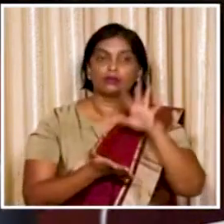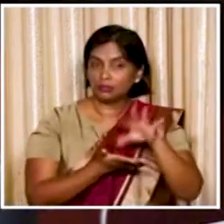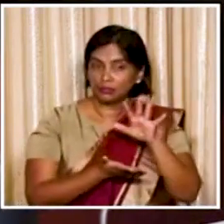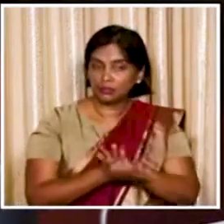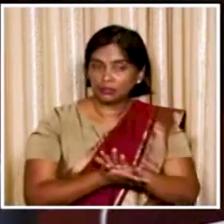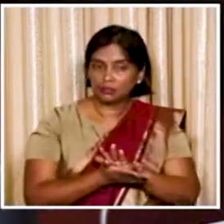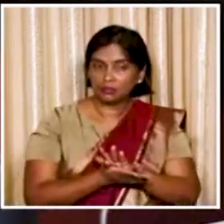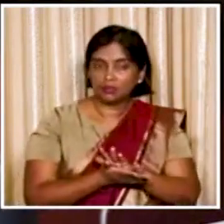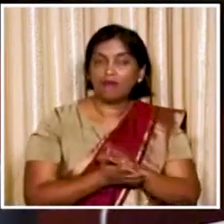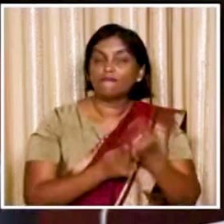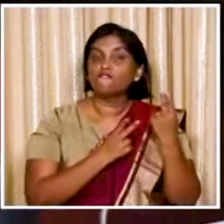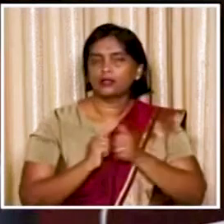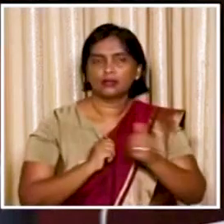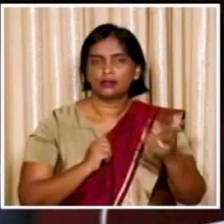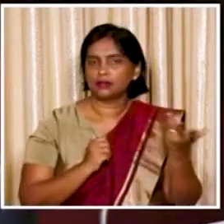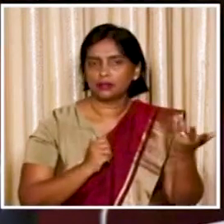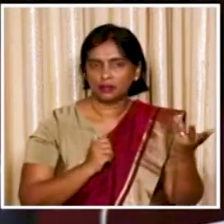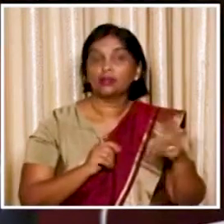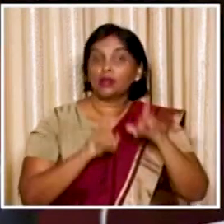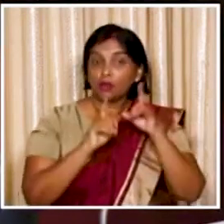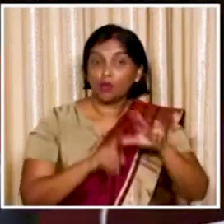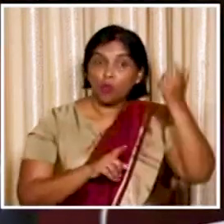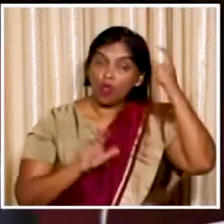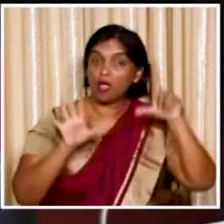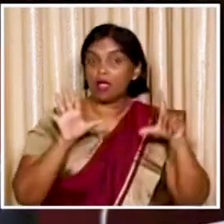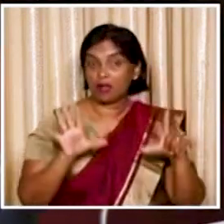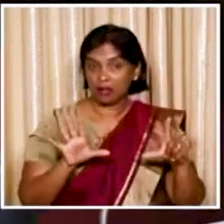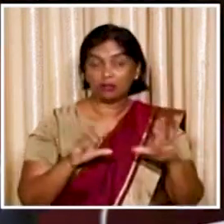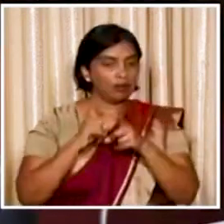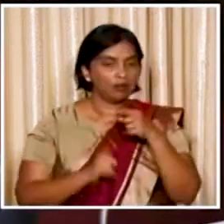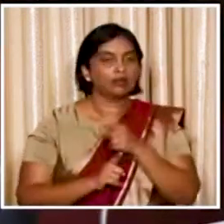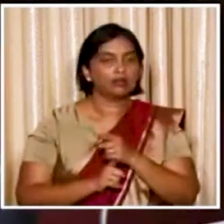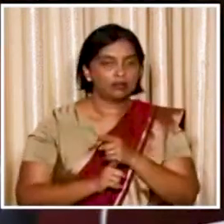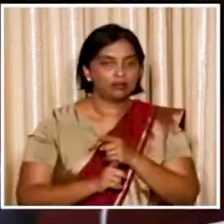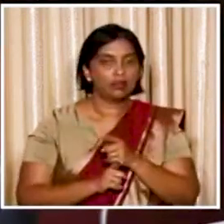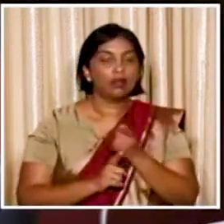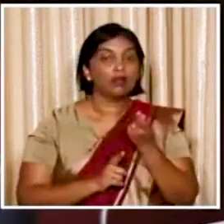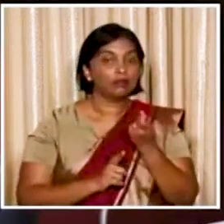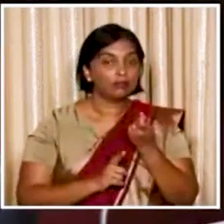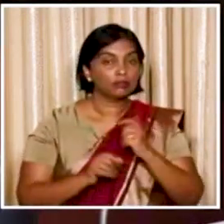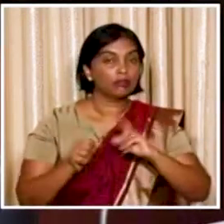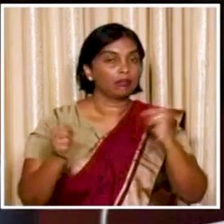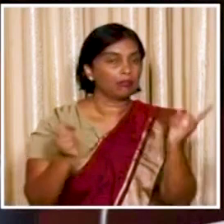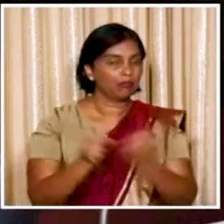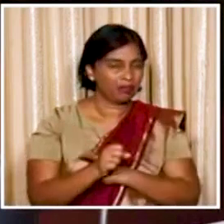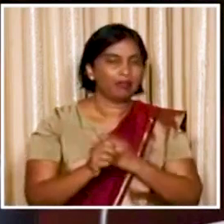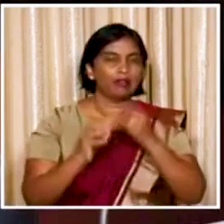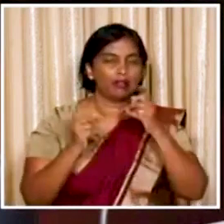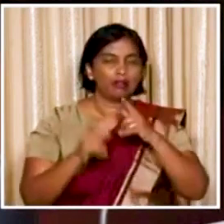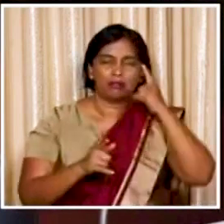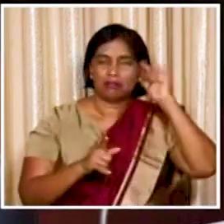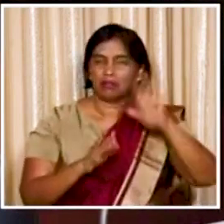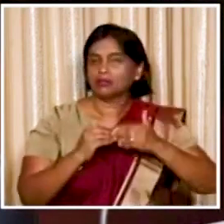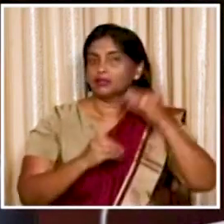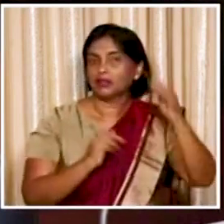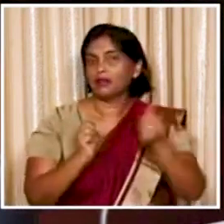අයට කවුද වග කියන්නේ කියන්නේ. අර මුල හතක් කියන කතාව ආර්ථික ඝාතකයෝ